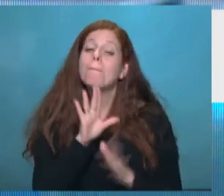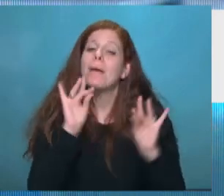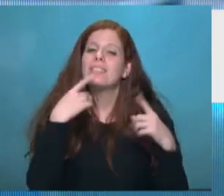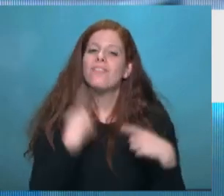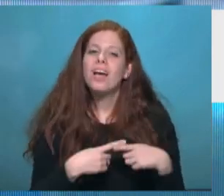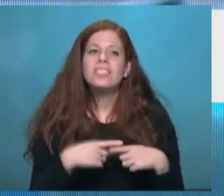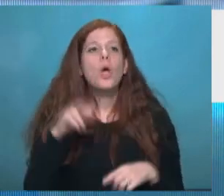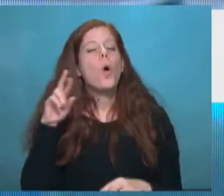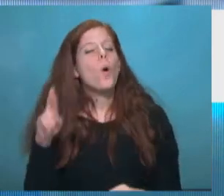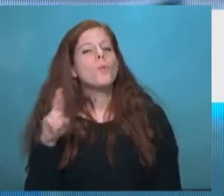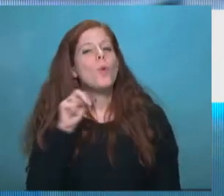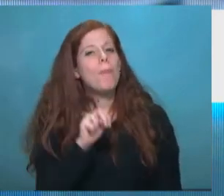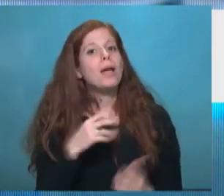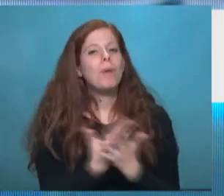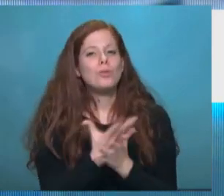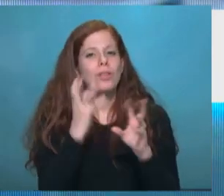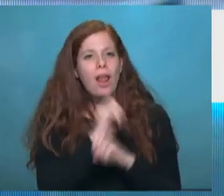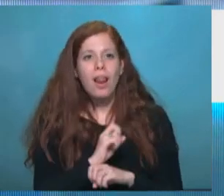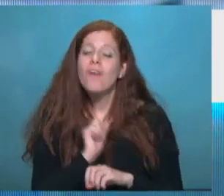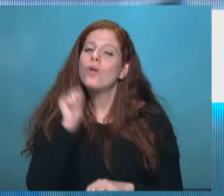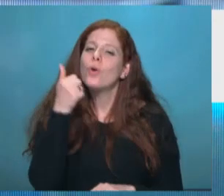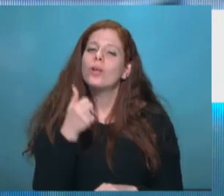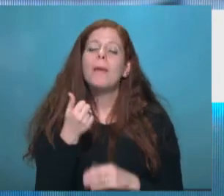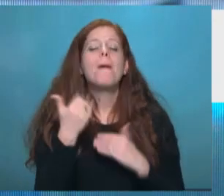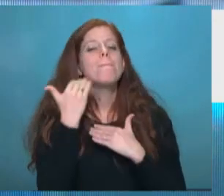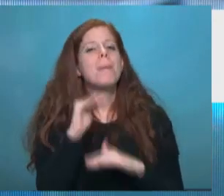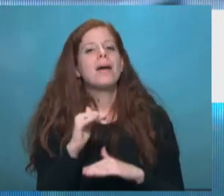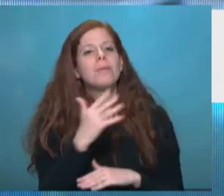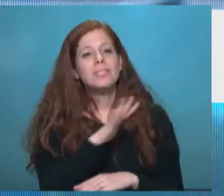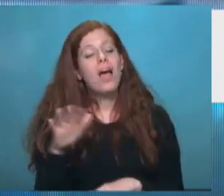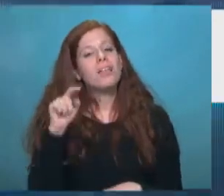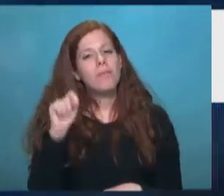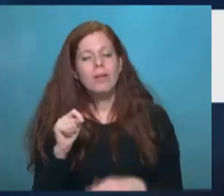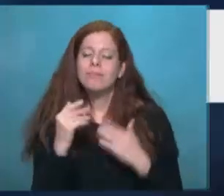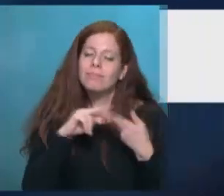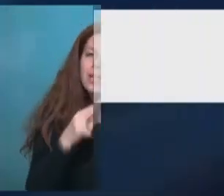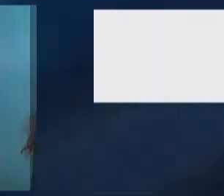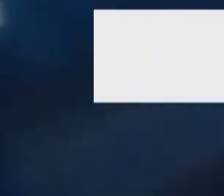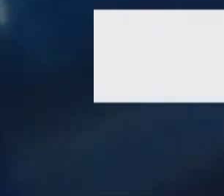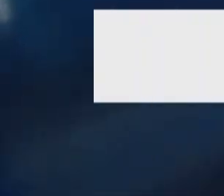נוימרק עם חדשות הלילה, אבל קודם פרק בסדרה פמטה. להתראות. ביי ביי.